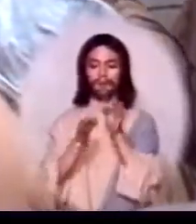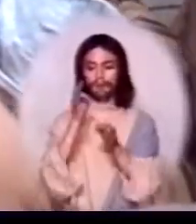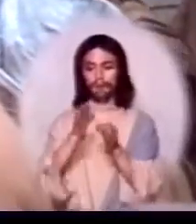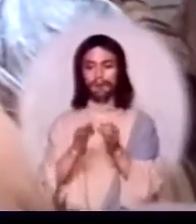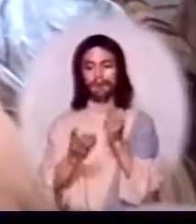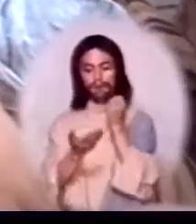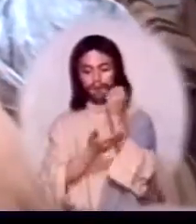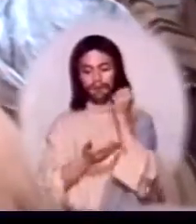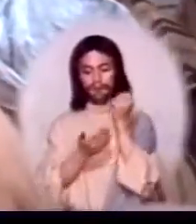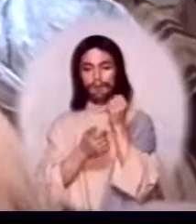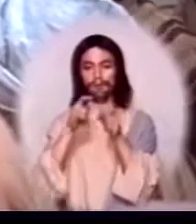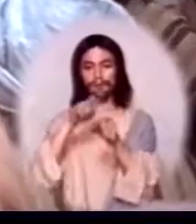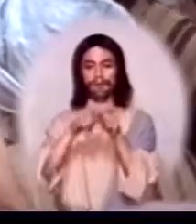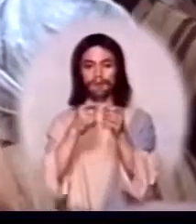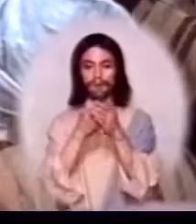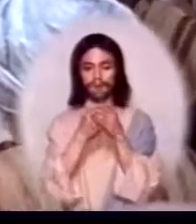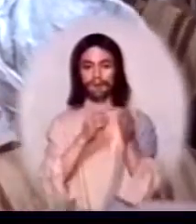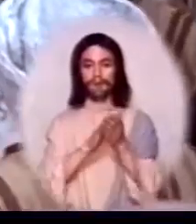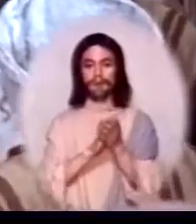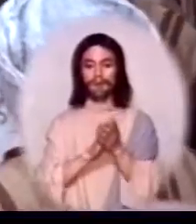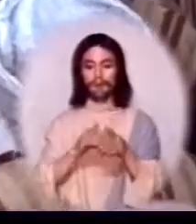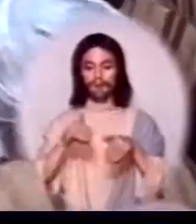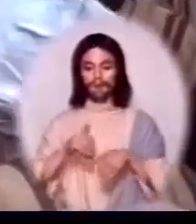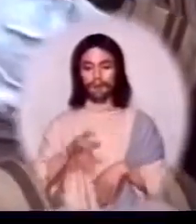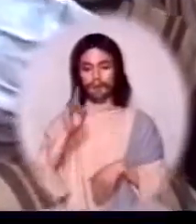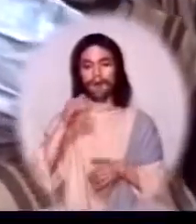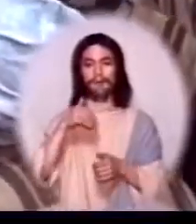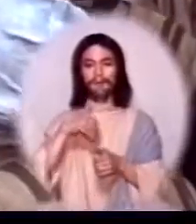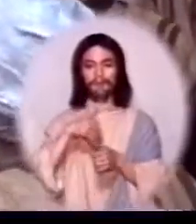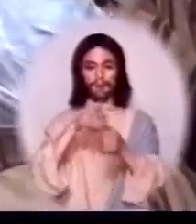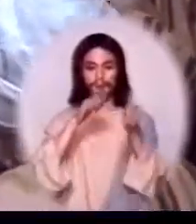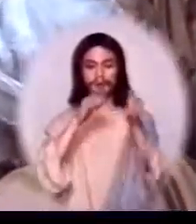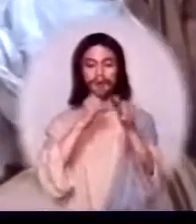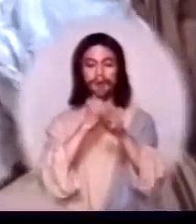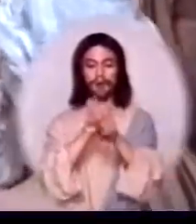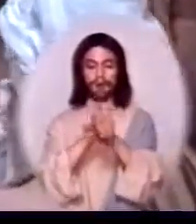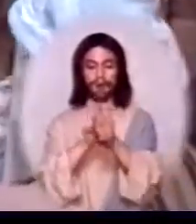그런데 포도 처리되자 소출을 받아오라고 종을 하나 보냈다.